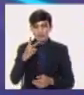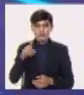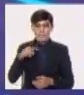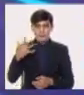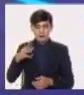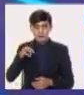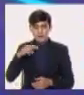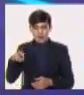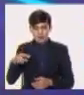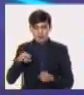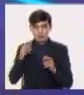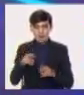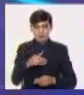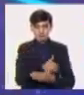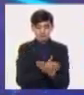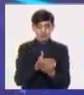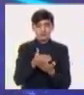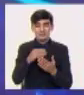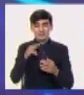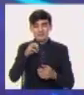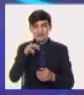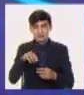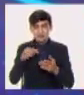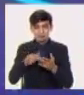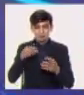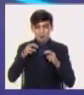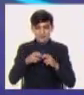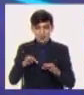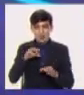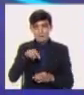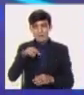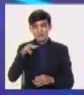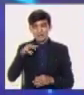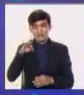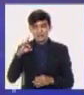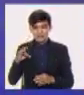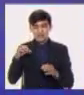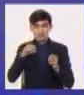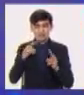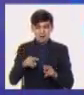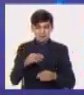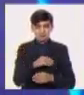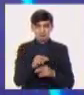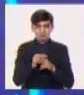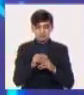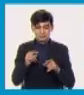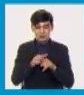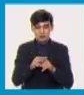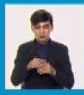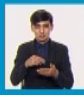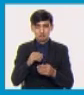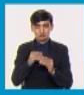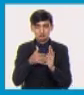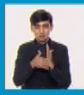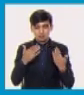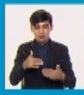коронавирусты анықтайтын тест жүйесін сатып алуға. 13,7 миллиард теңге ПТР әдісімен зертханалық қызмет көрсетуге жұмсалды.